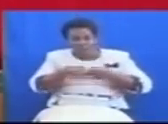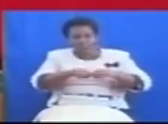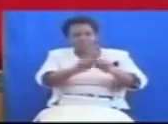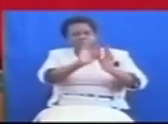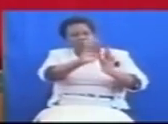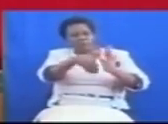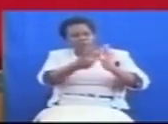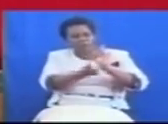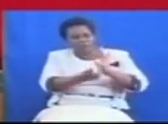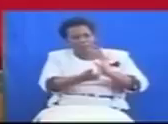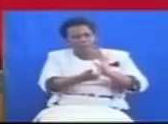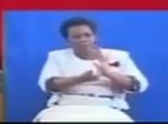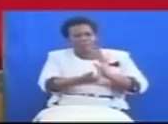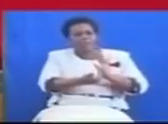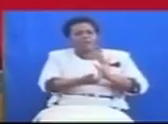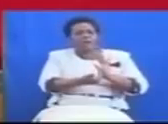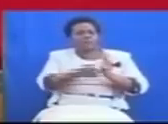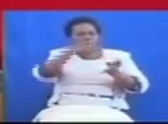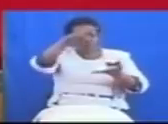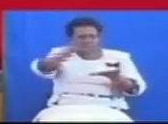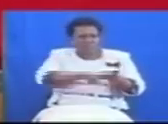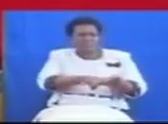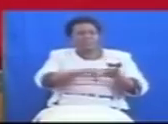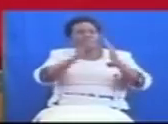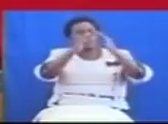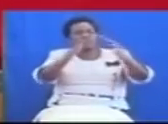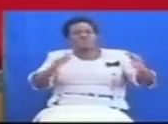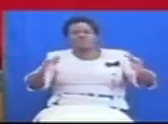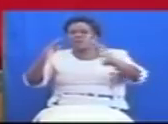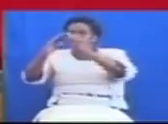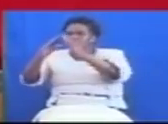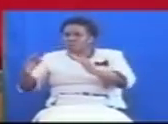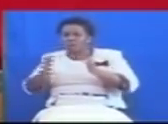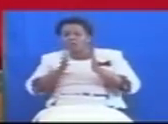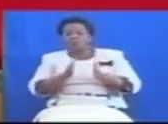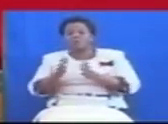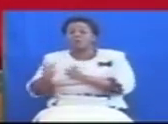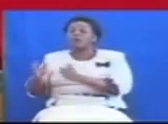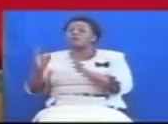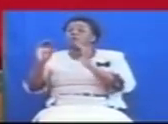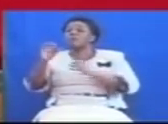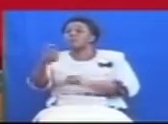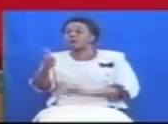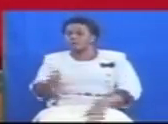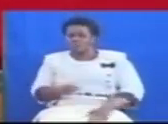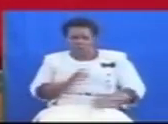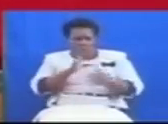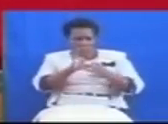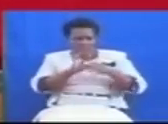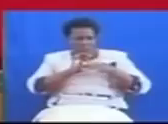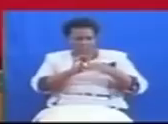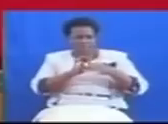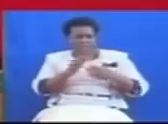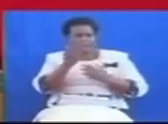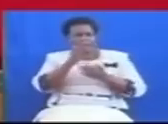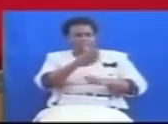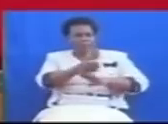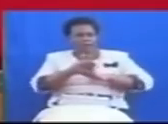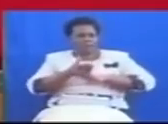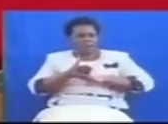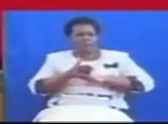kurasimisha makazi yasiyopangwa katika maeneo mbalimbali nchini kwa kushirikiana na makampuni binafsi ya kupanga na kupima